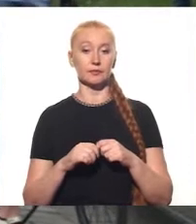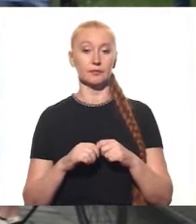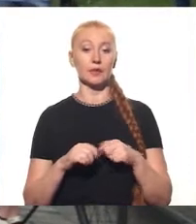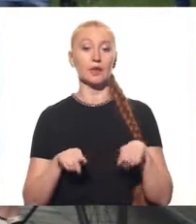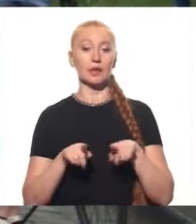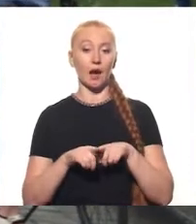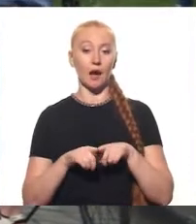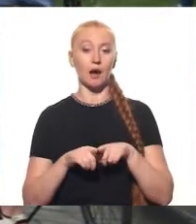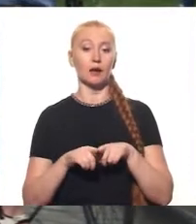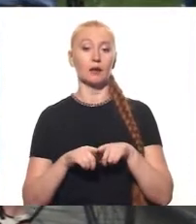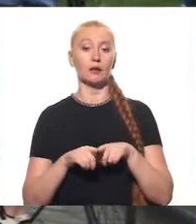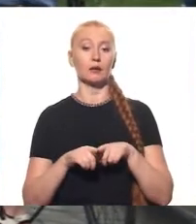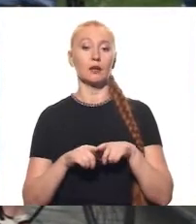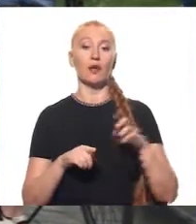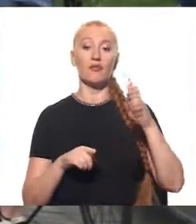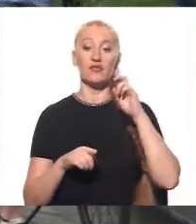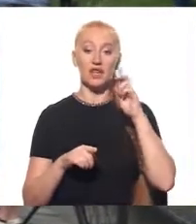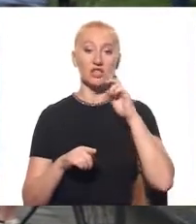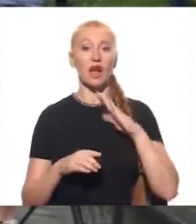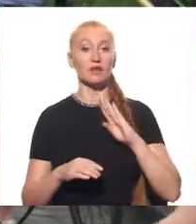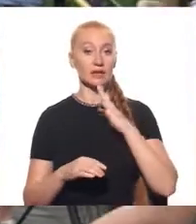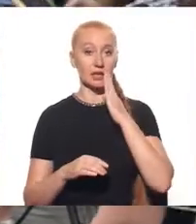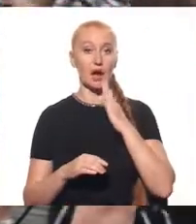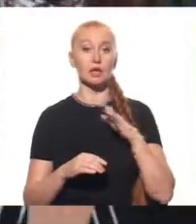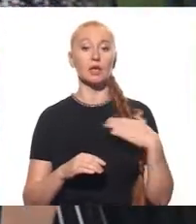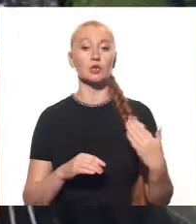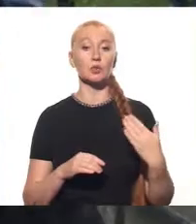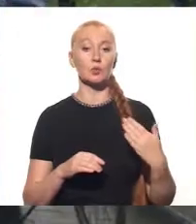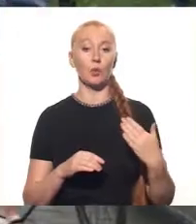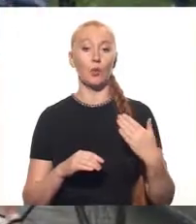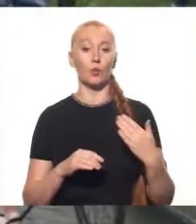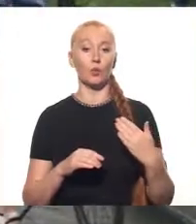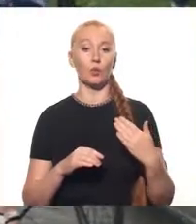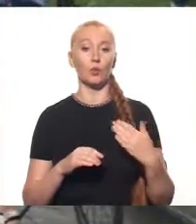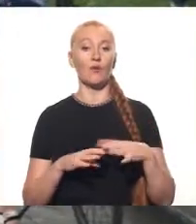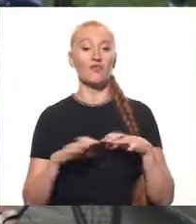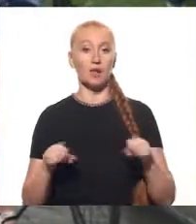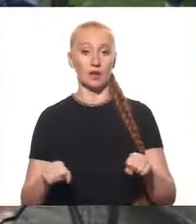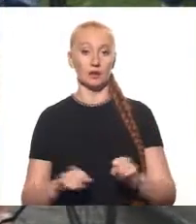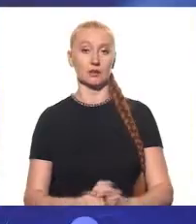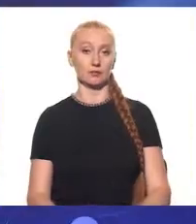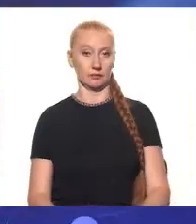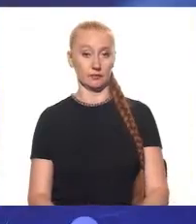така, тобто державна зрада в повному масштабі, вона відбулася.